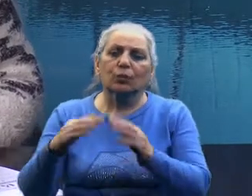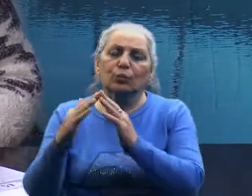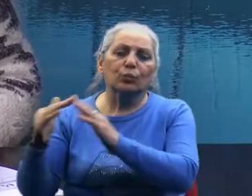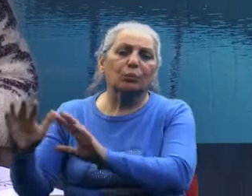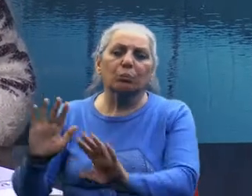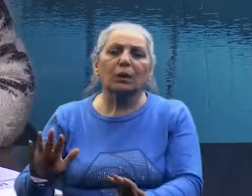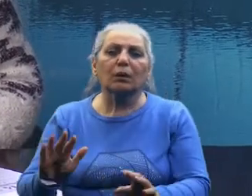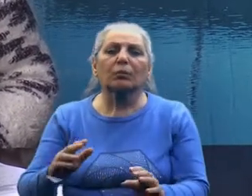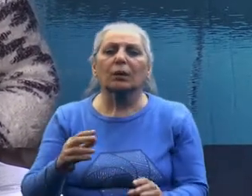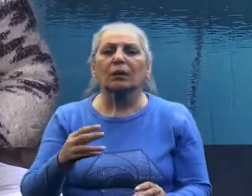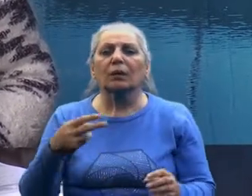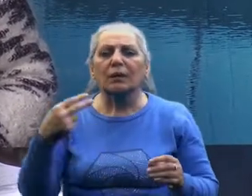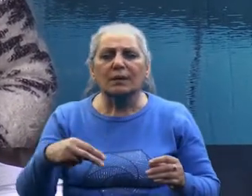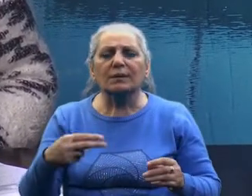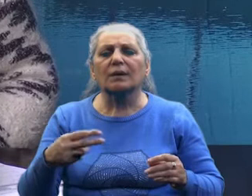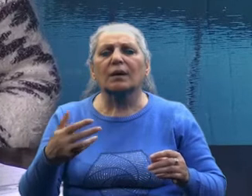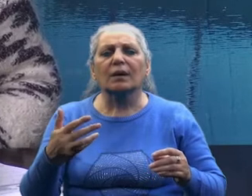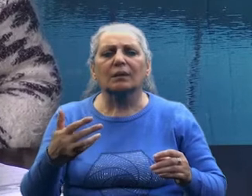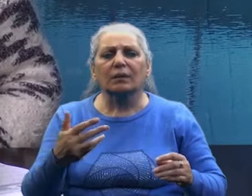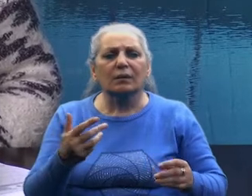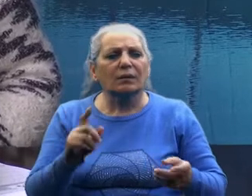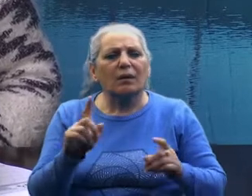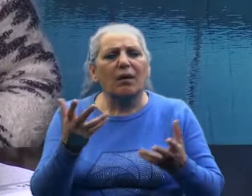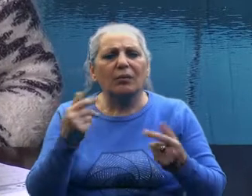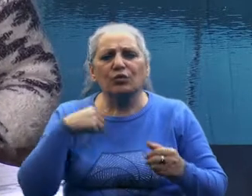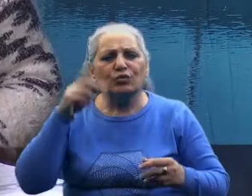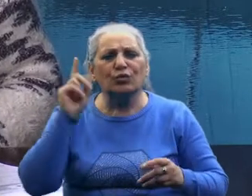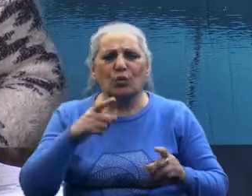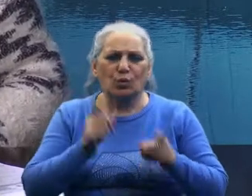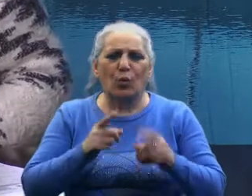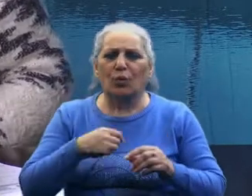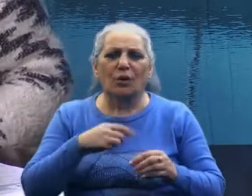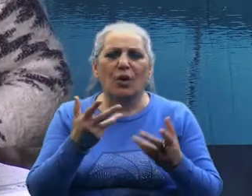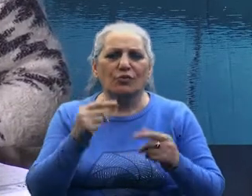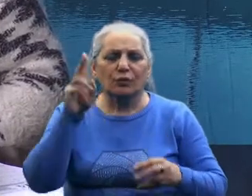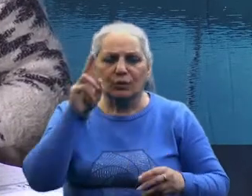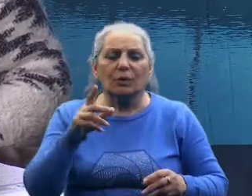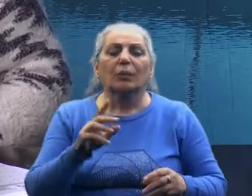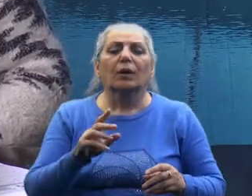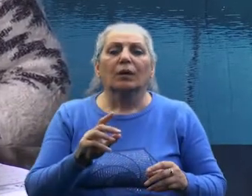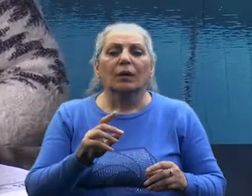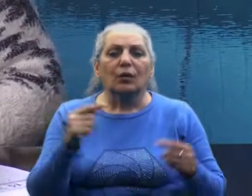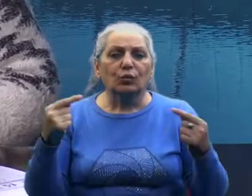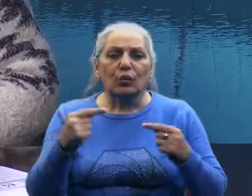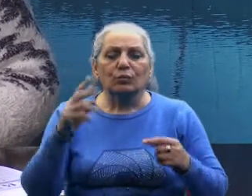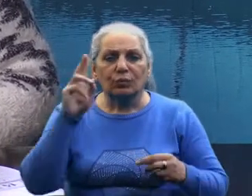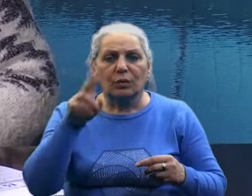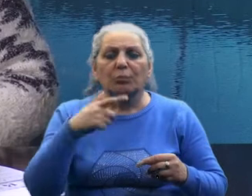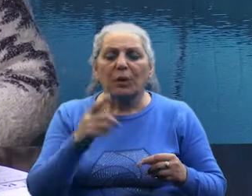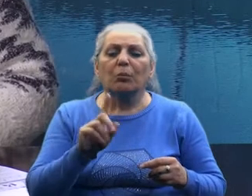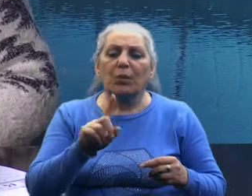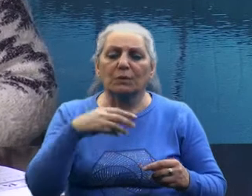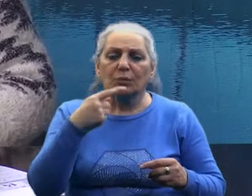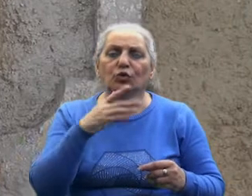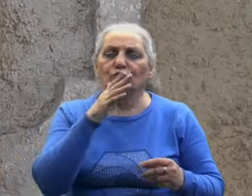Չգիտեմ, մի 20-ին ասել, թե ինչ կա, թե իզ մոտ դան շատ չկա, որ ես կոնկրետ իմանամ։ Ասելով, ասում են, որ ժամկետը անցել է